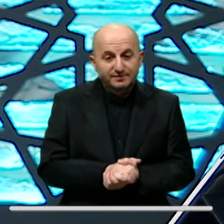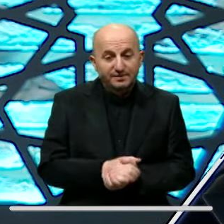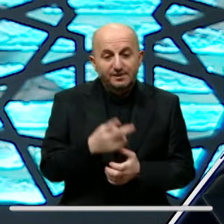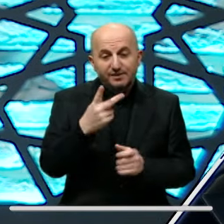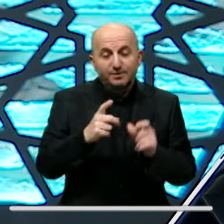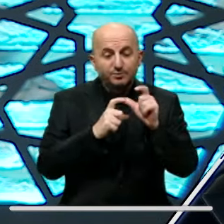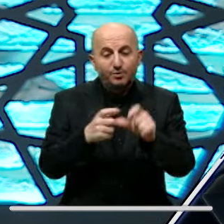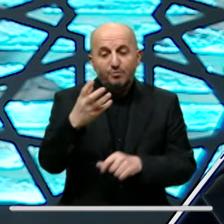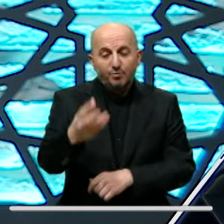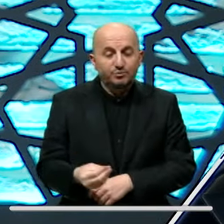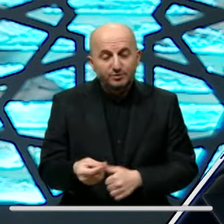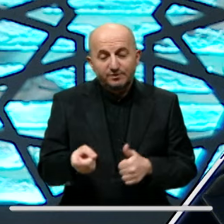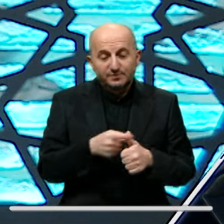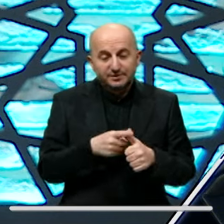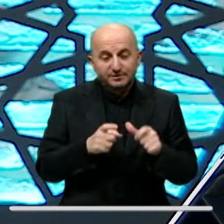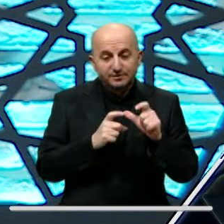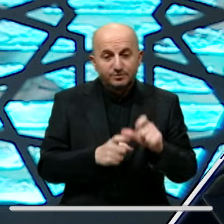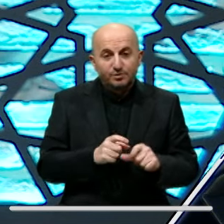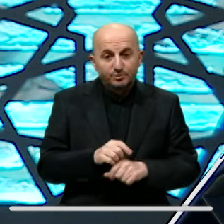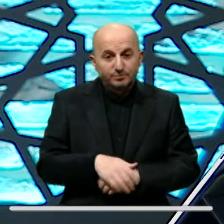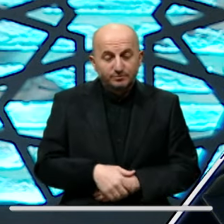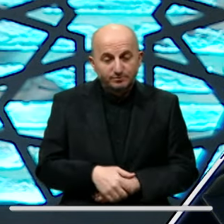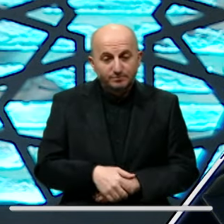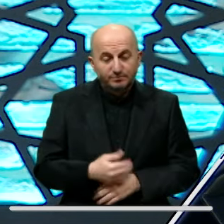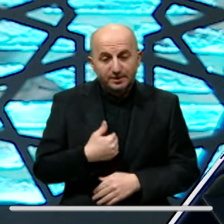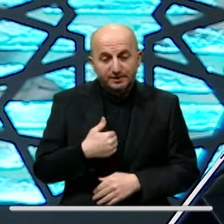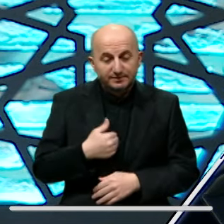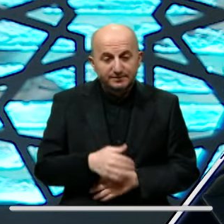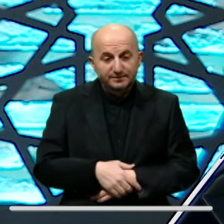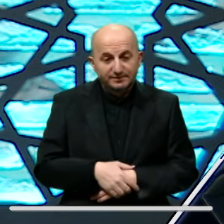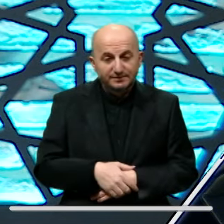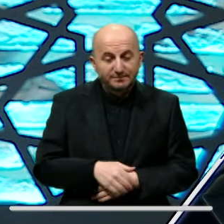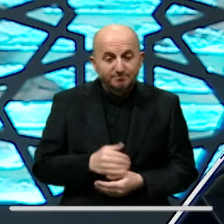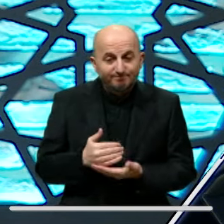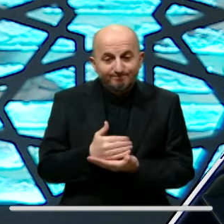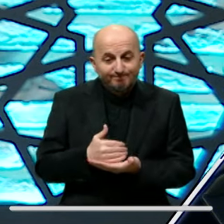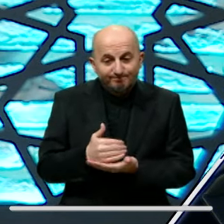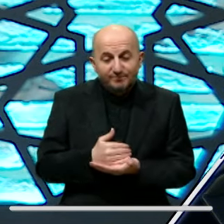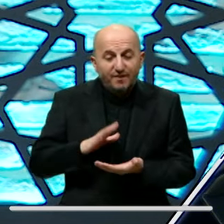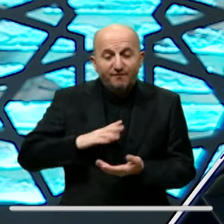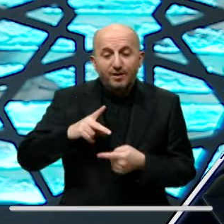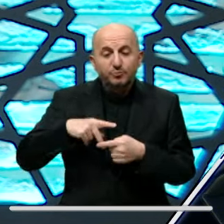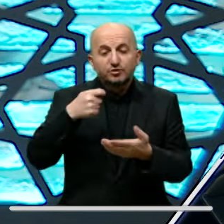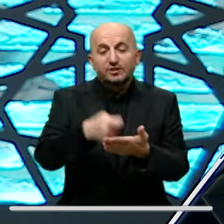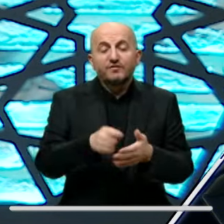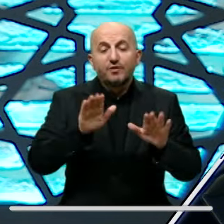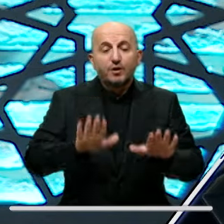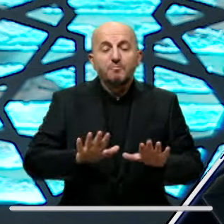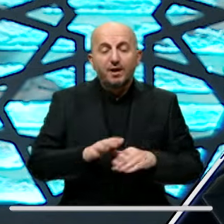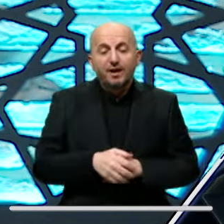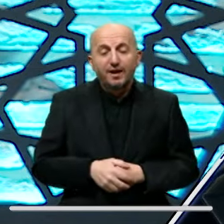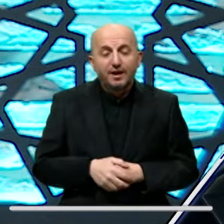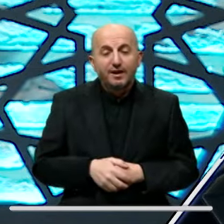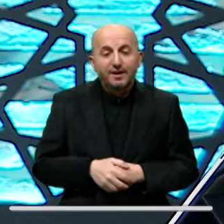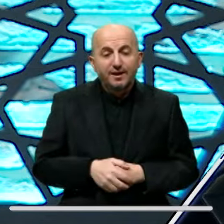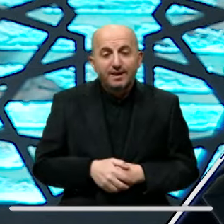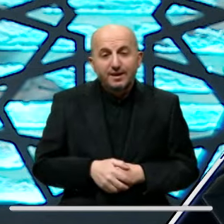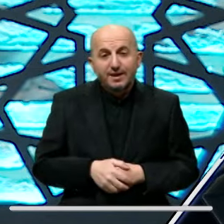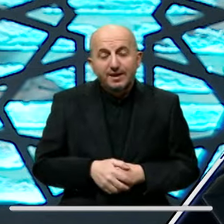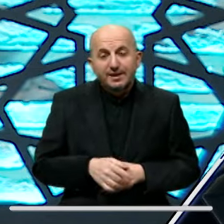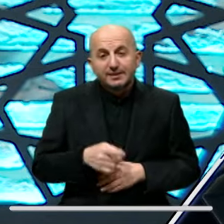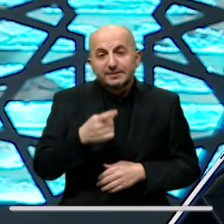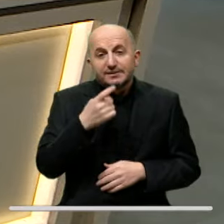sorum olacak. Birincisi, ben birikimim var. Bunun zekatını veriyorum ama şöyle yapıyorum. Yani